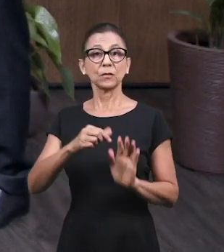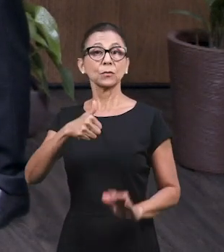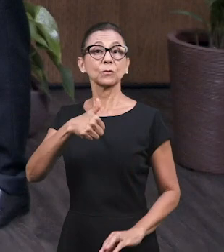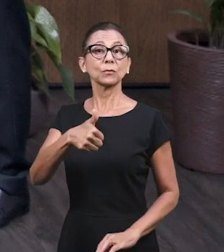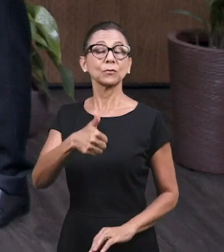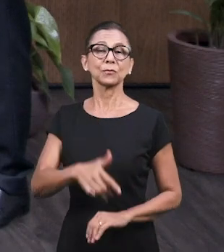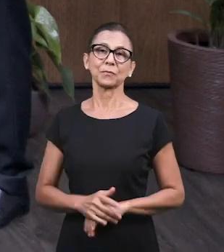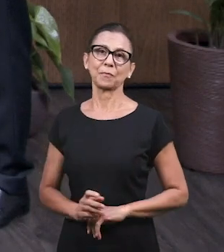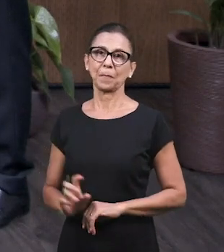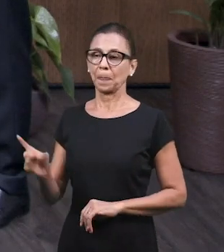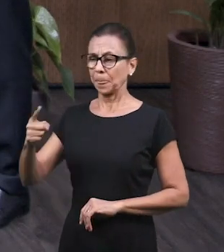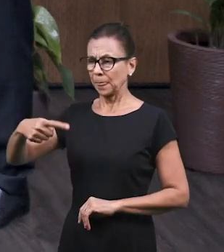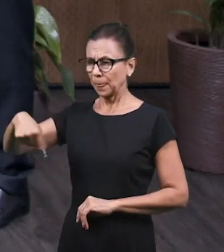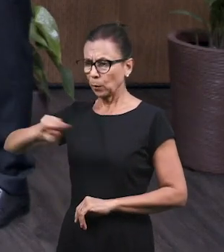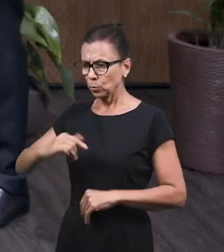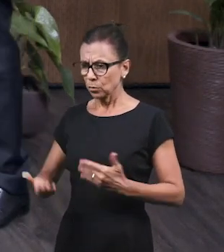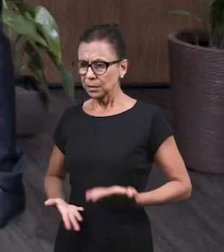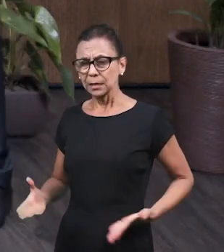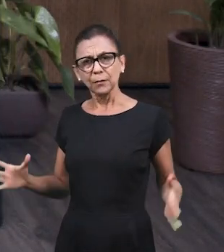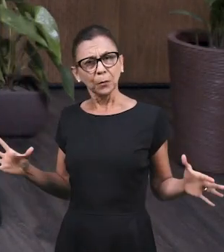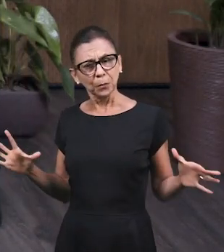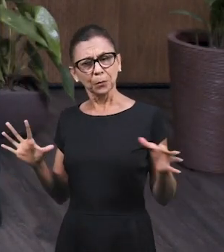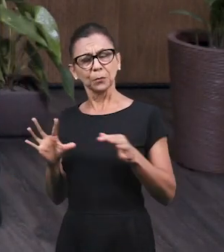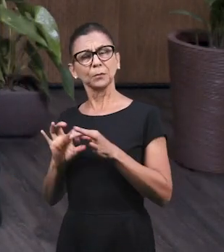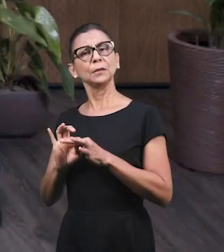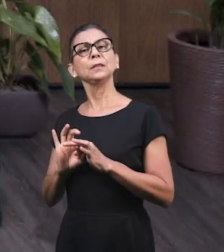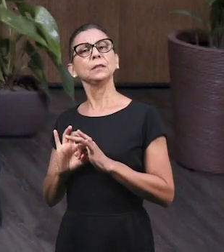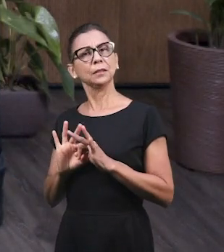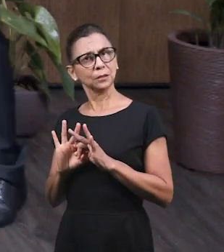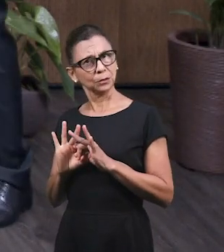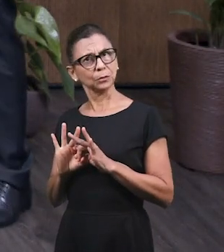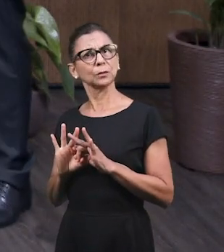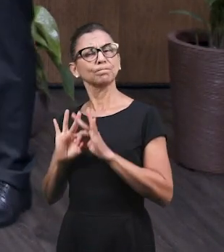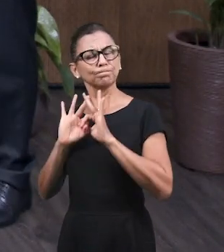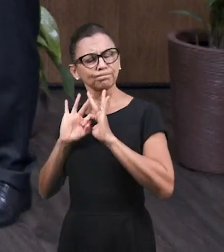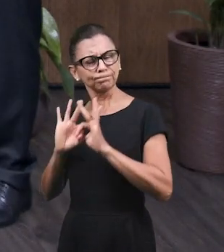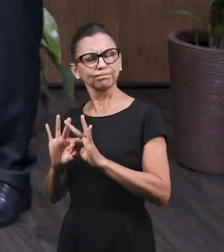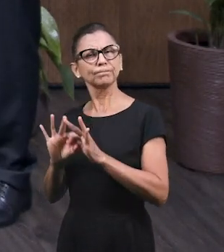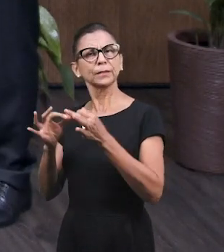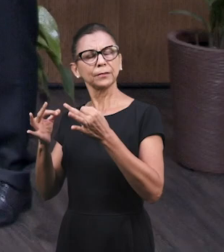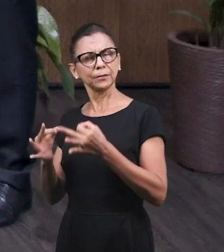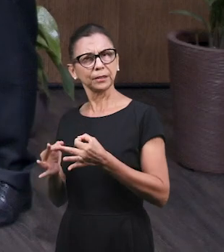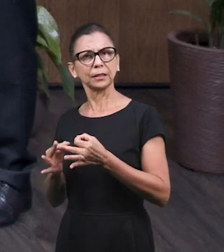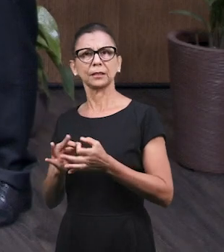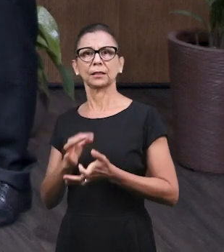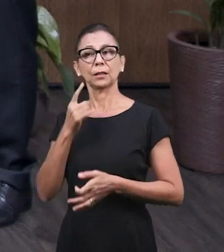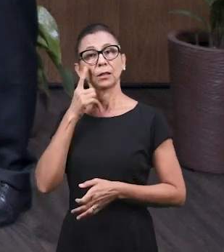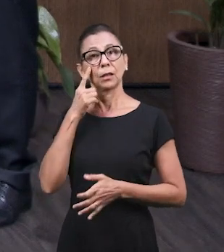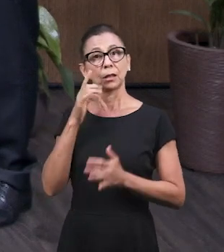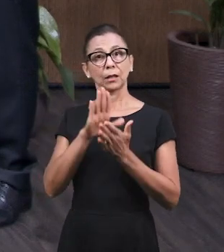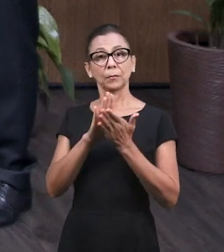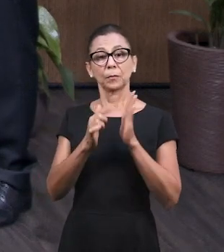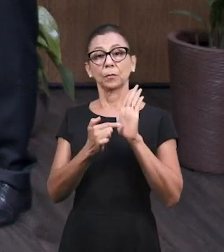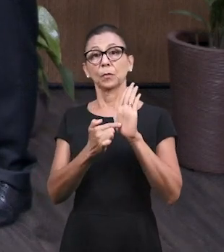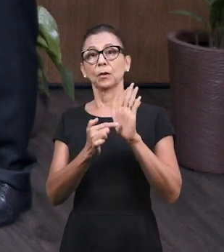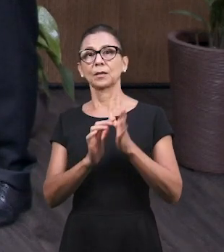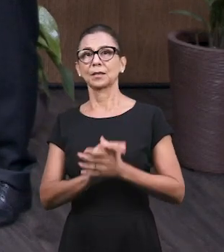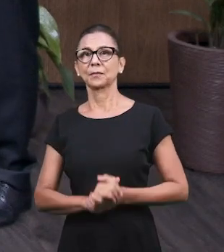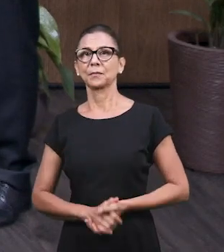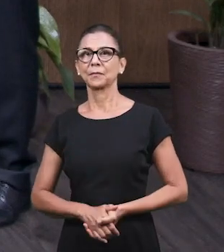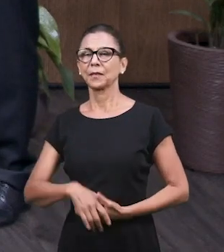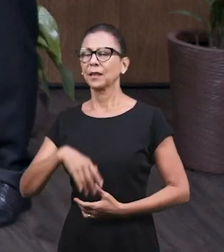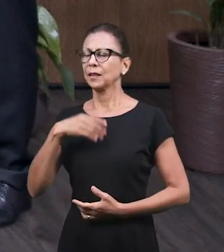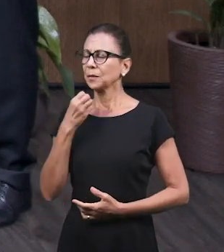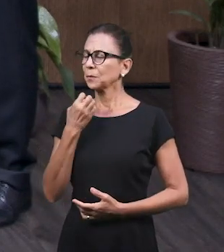l'unité. La préoccupation biblique qui est ici dans le psaume 133, verset 1, c'est que les frères puissent